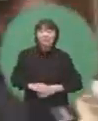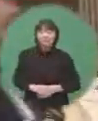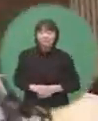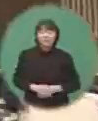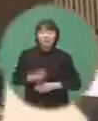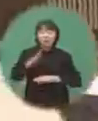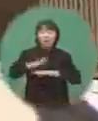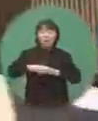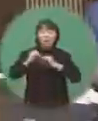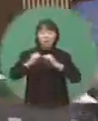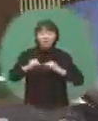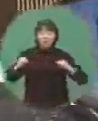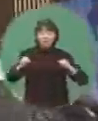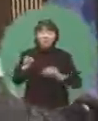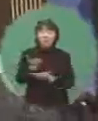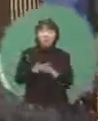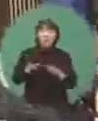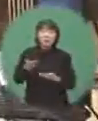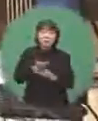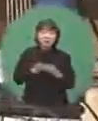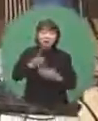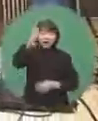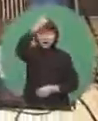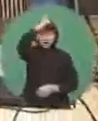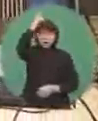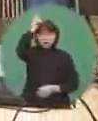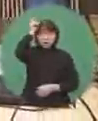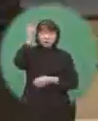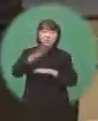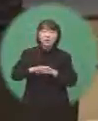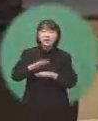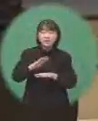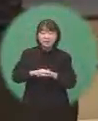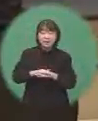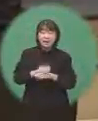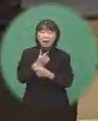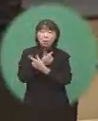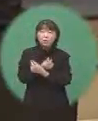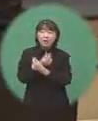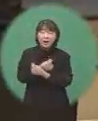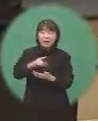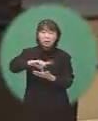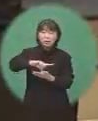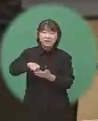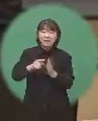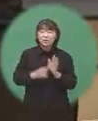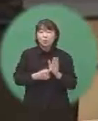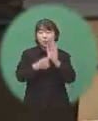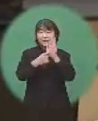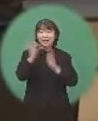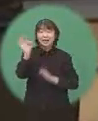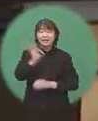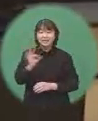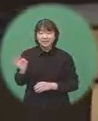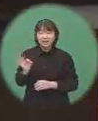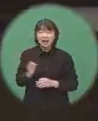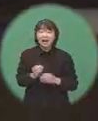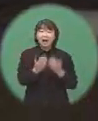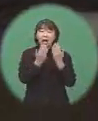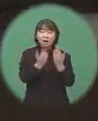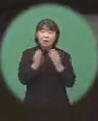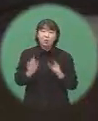オンラインでの交流ではクイズ形式で互いの地域の名産品や学校生活を紹介し